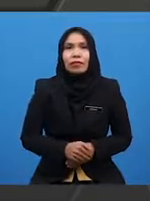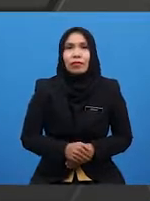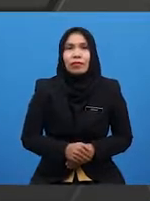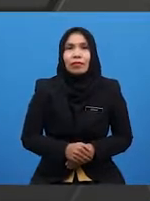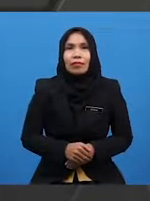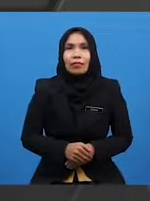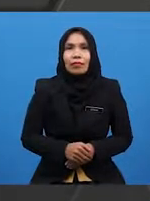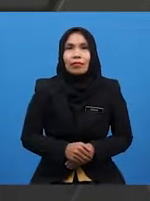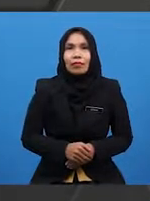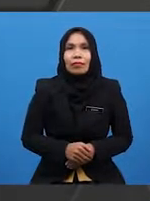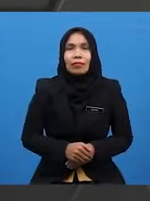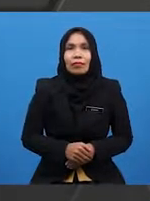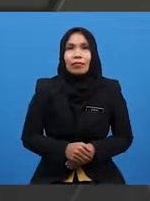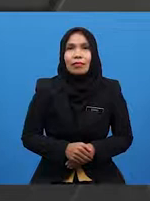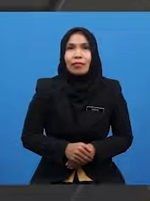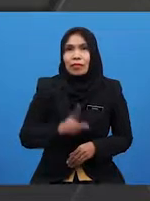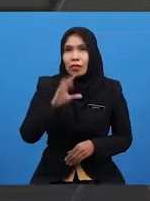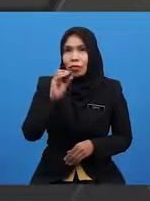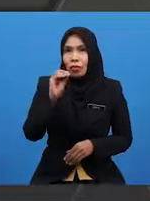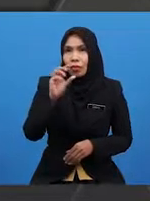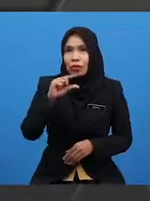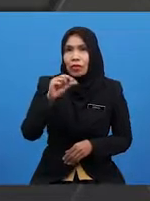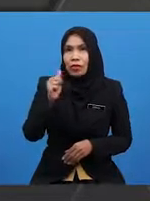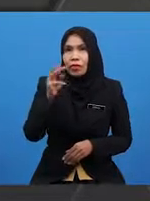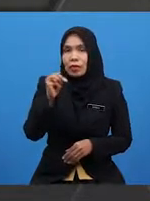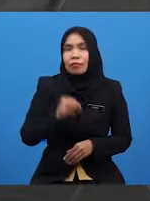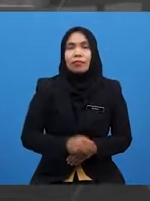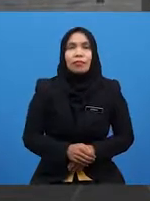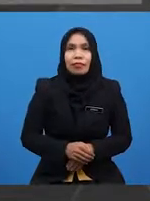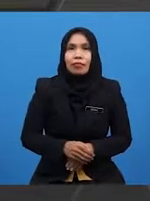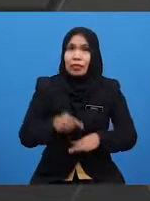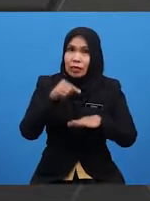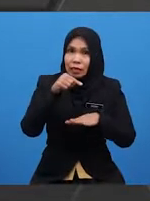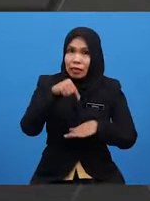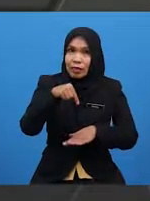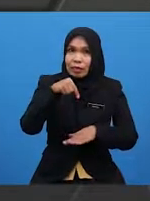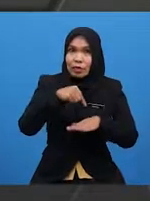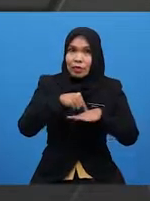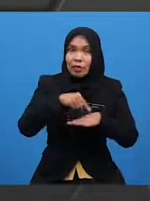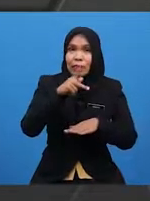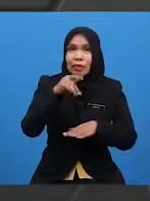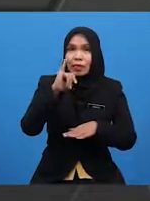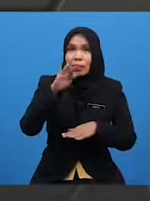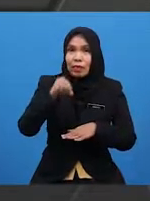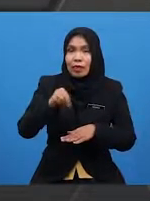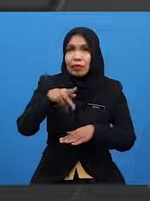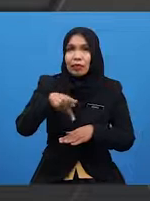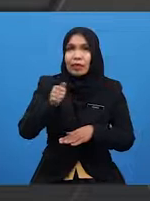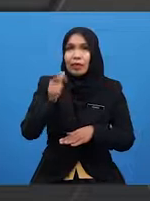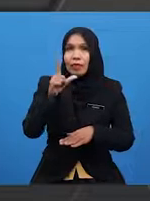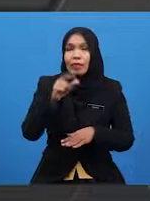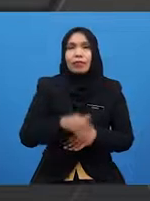dicantum, dikimpal, dan dipateri secara sistematik berkait dengan struktur